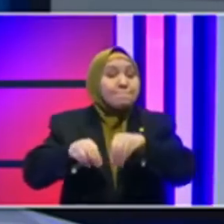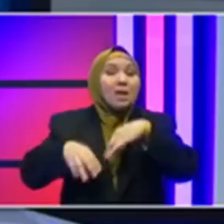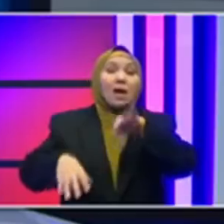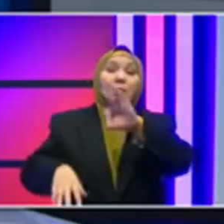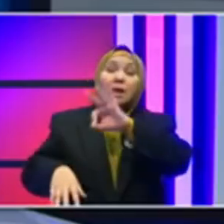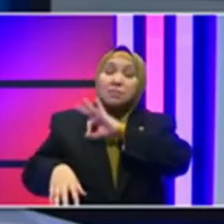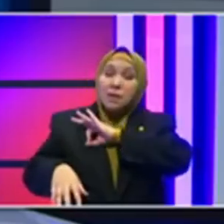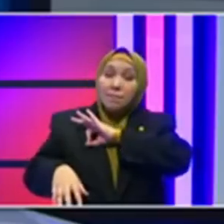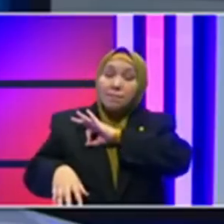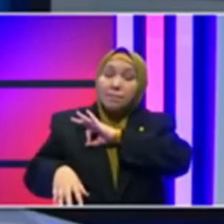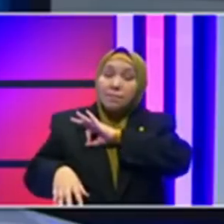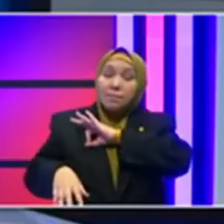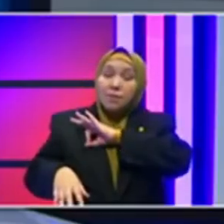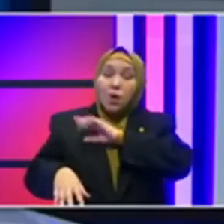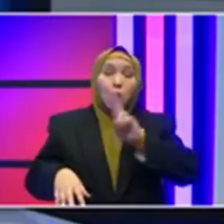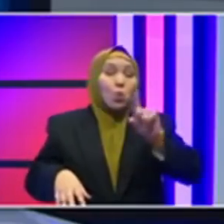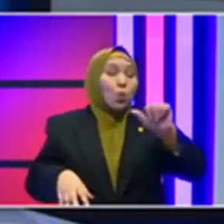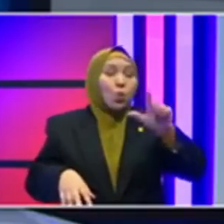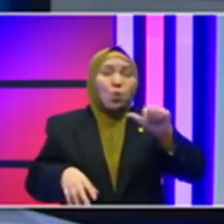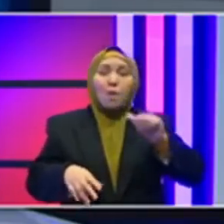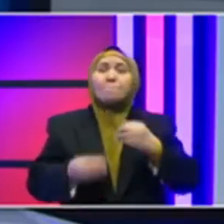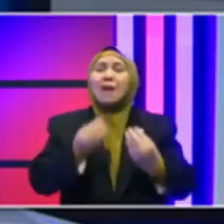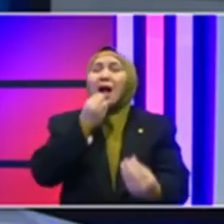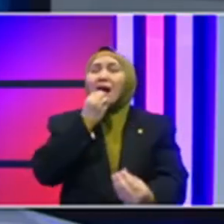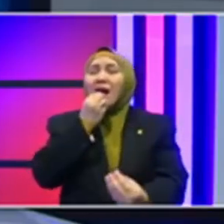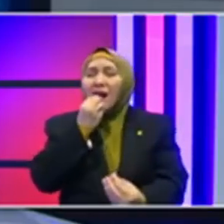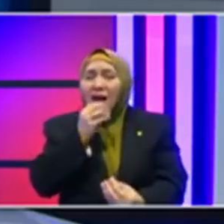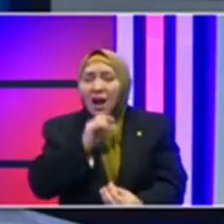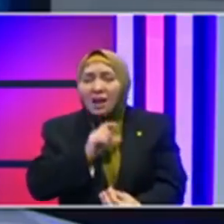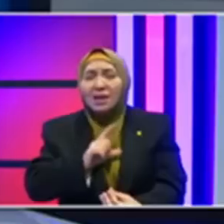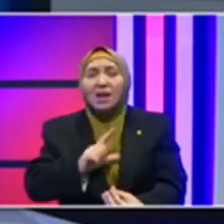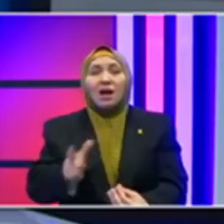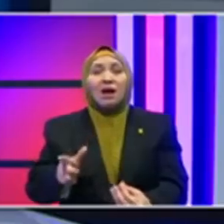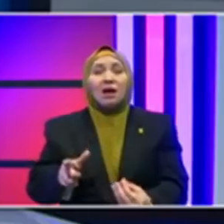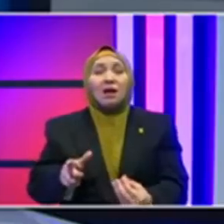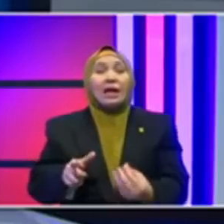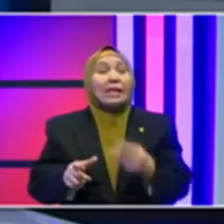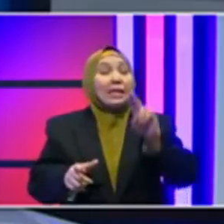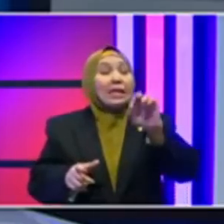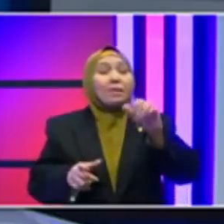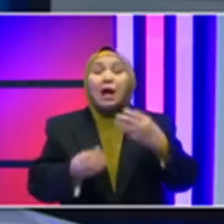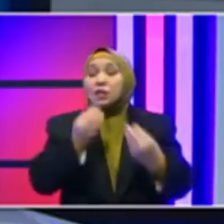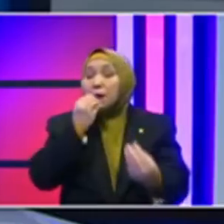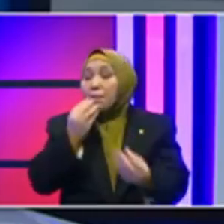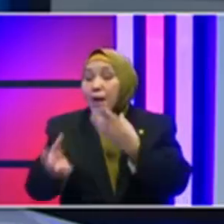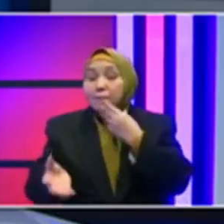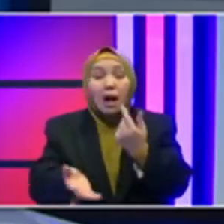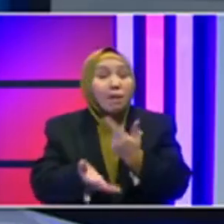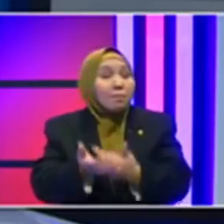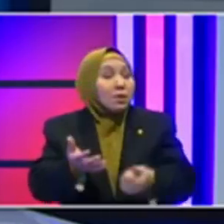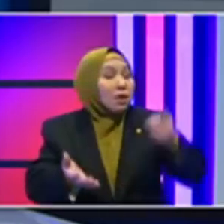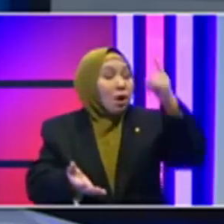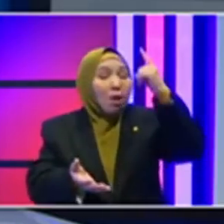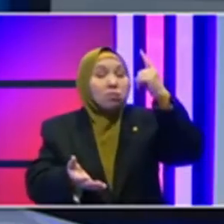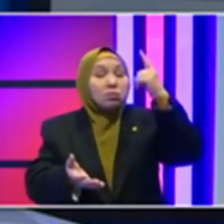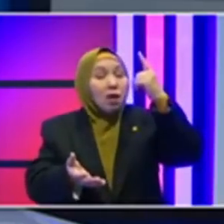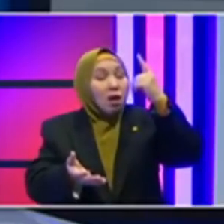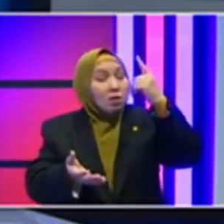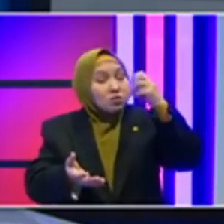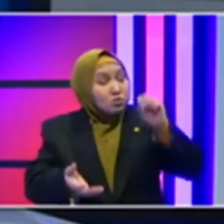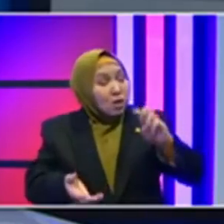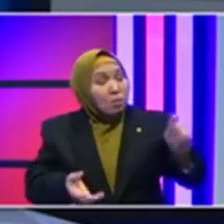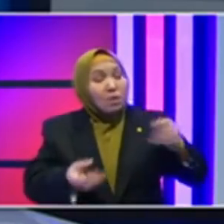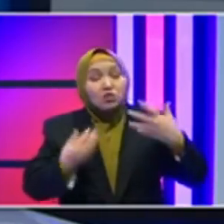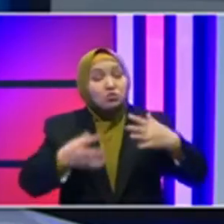Subhanahu Wa Ta'ala menyebutkan khulu dan makanlah Ya maksudnya Nikmatilah apa yang Allah Subhanahu Wa Ta'ala telah